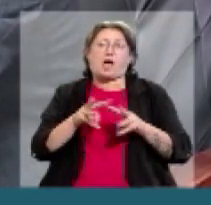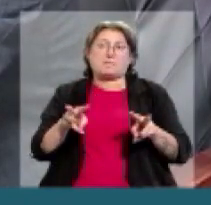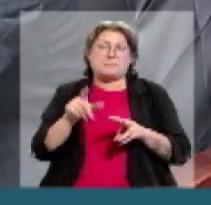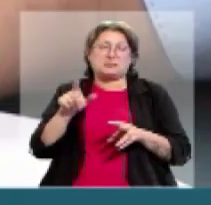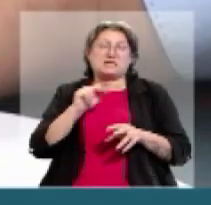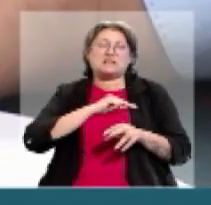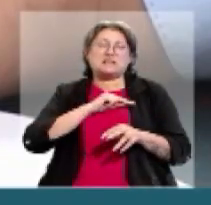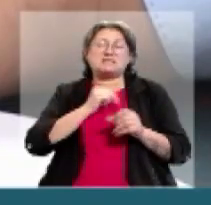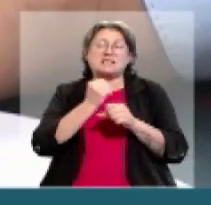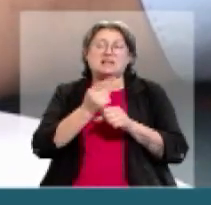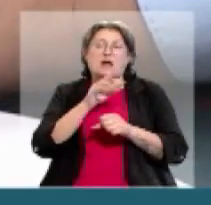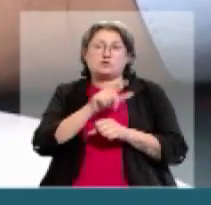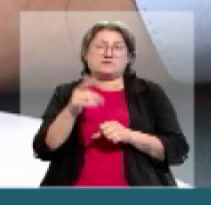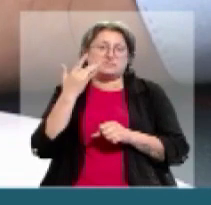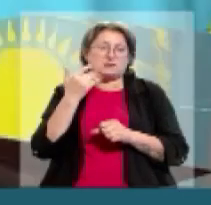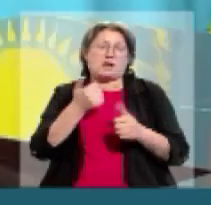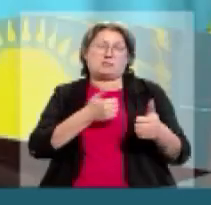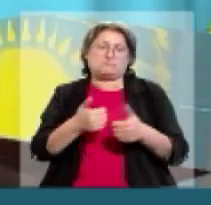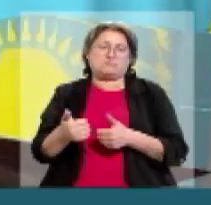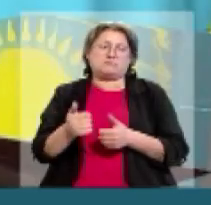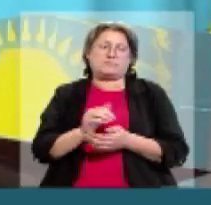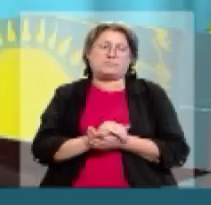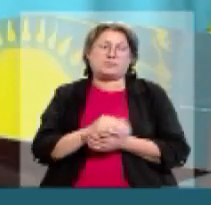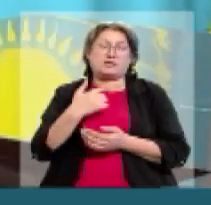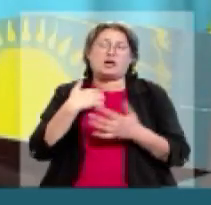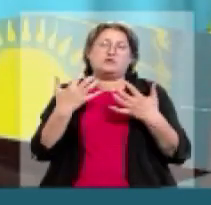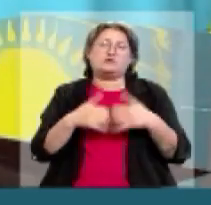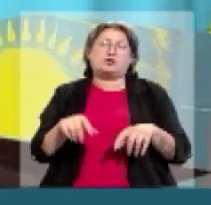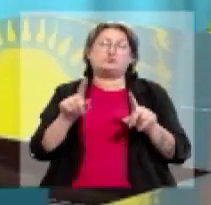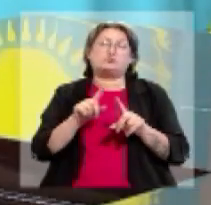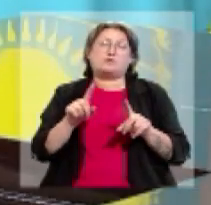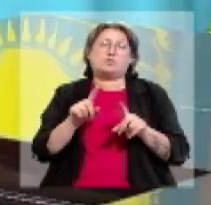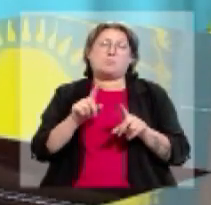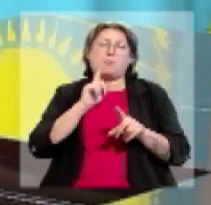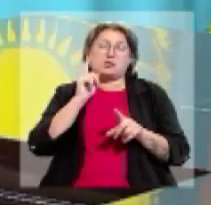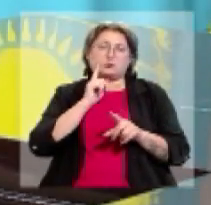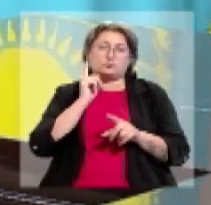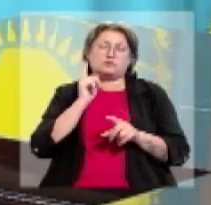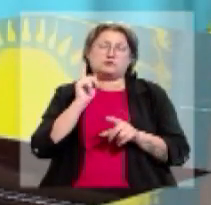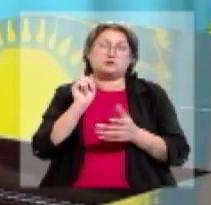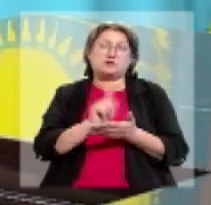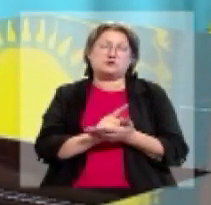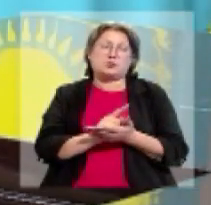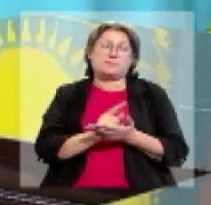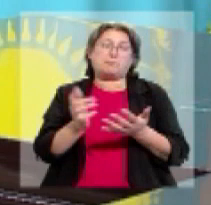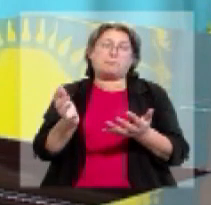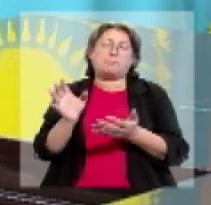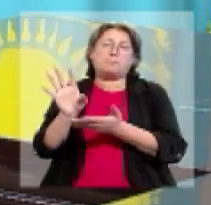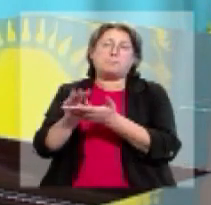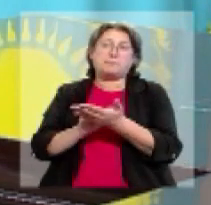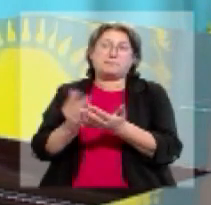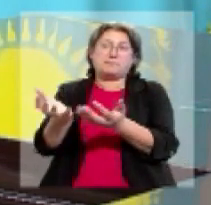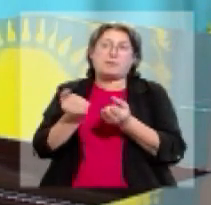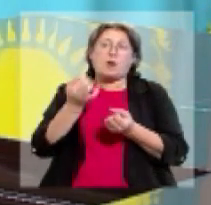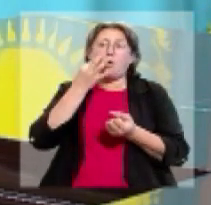акимате. Делать для людей всегда благородно. Я считаю все равно, что молодежь должна